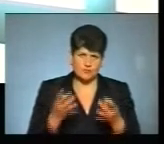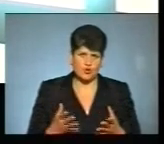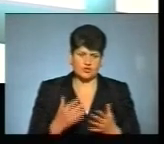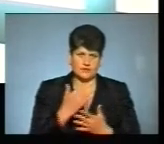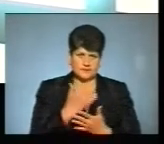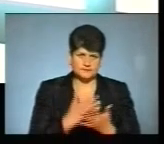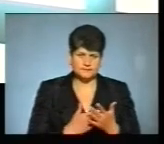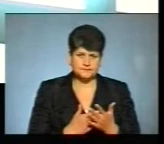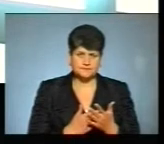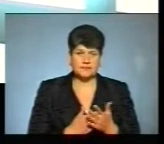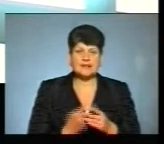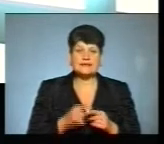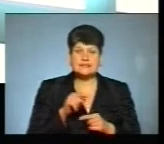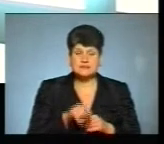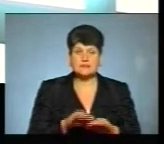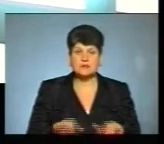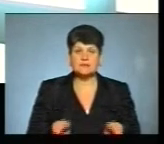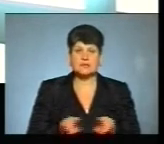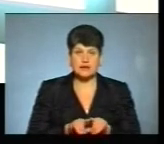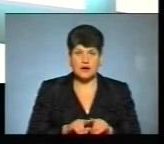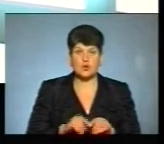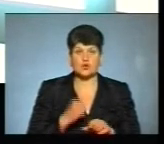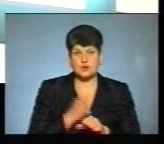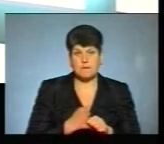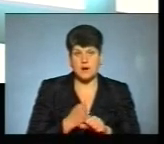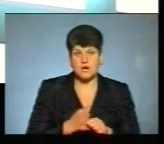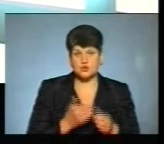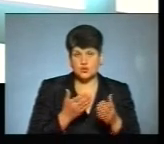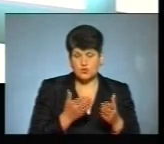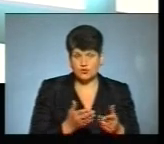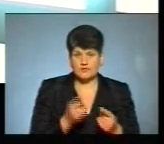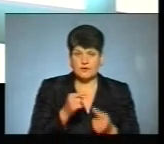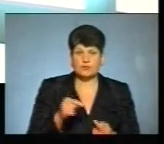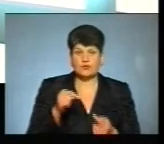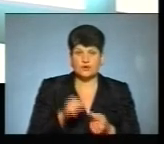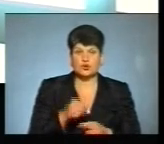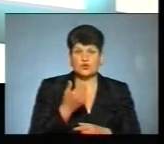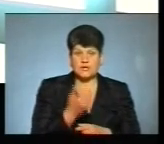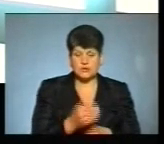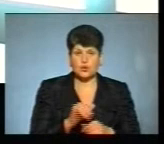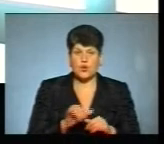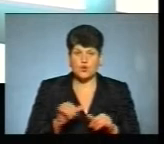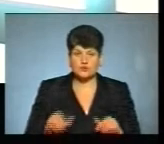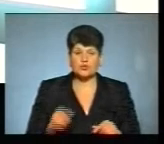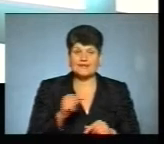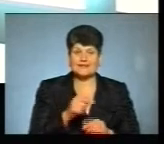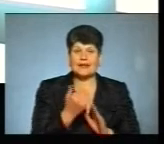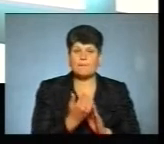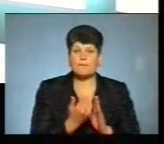тобто з цими дітьми також працюють відповідно до їхнього розвитку і відповідно до тих програм,